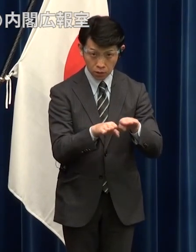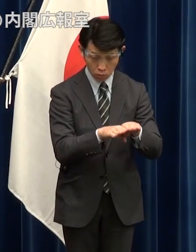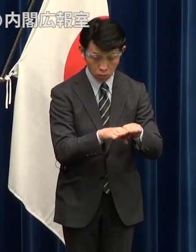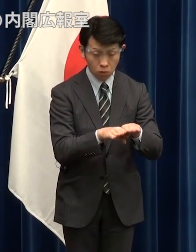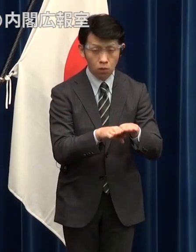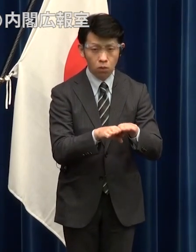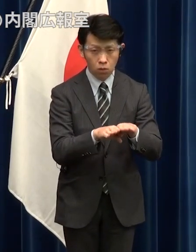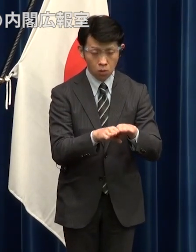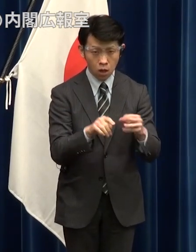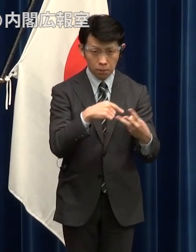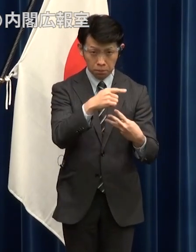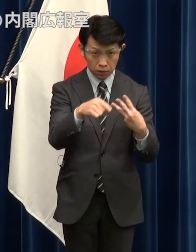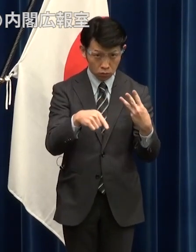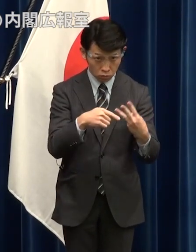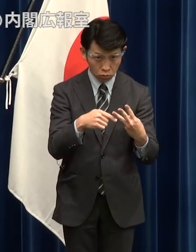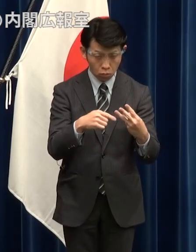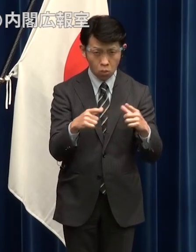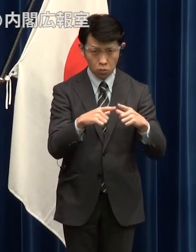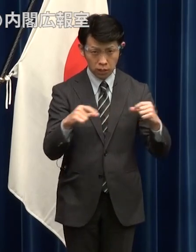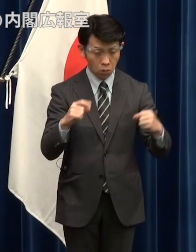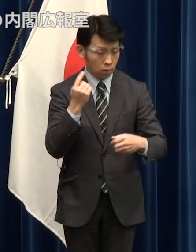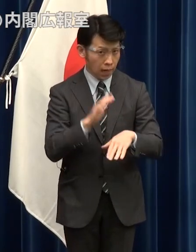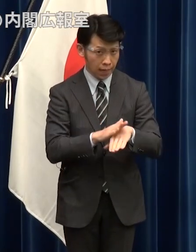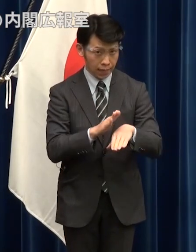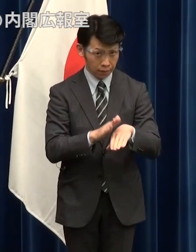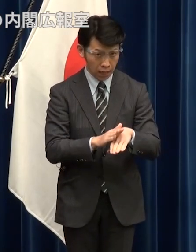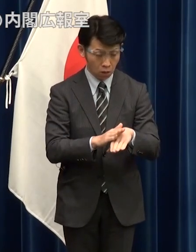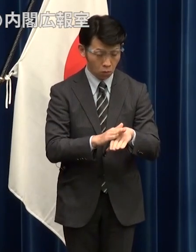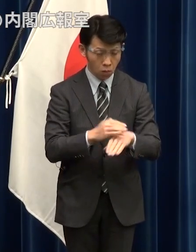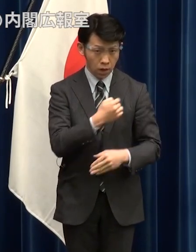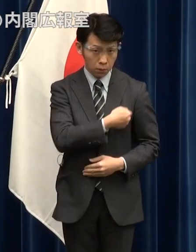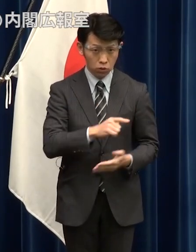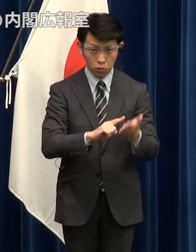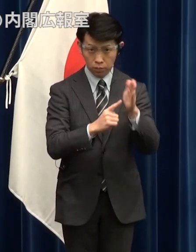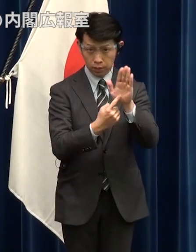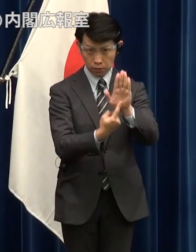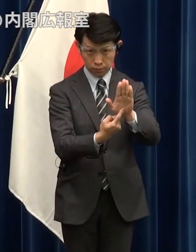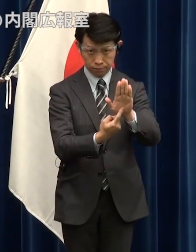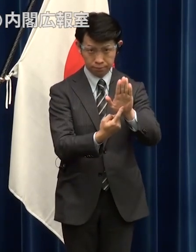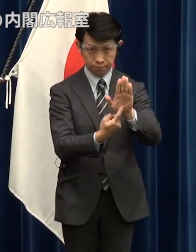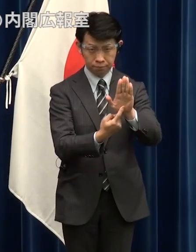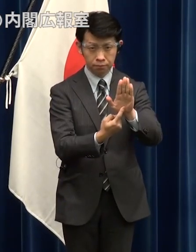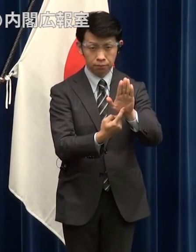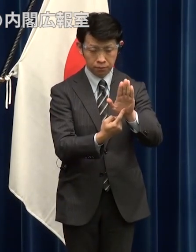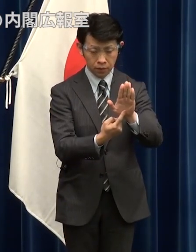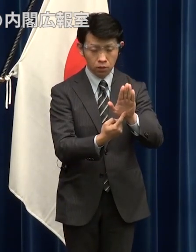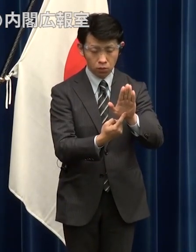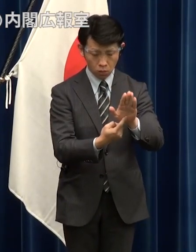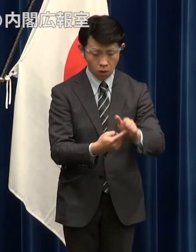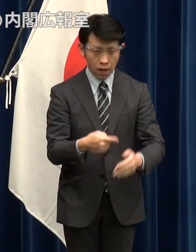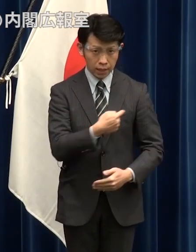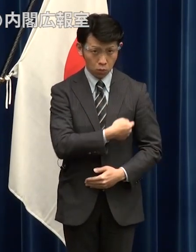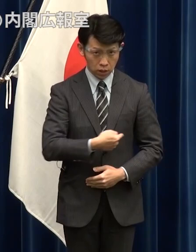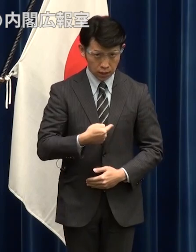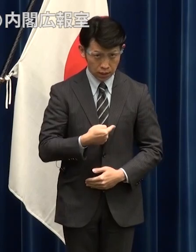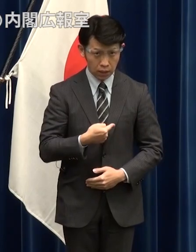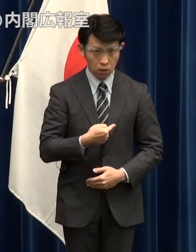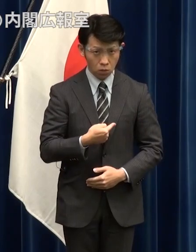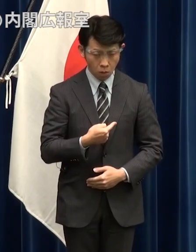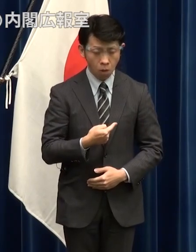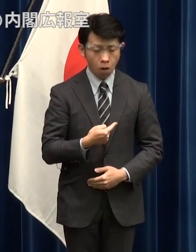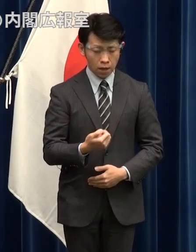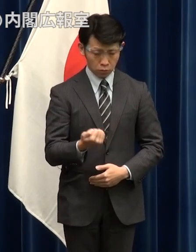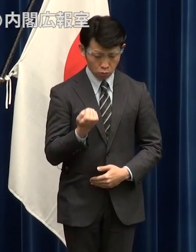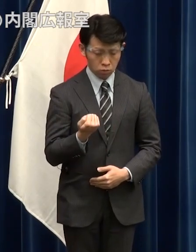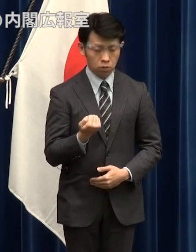で国家の意思として毅然として内外に示す、強い決意を持って臨んでま